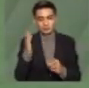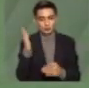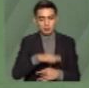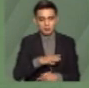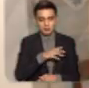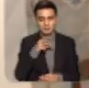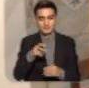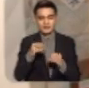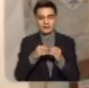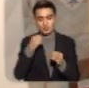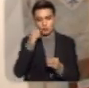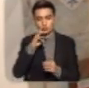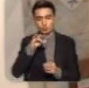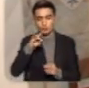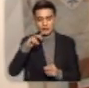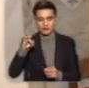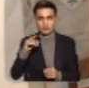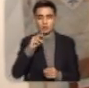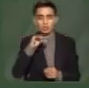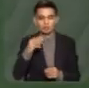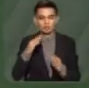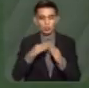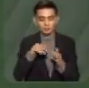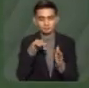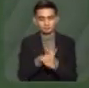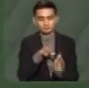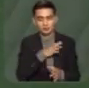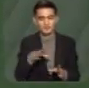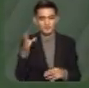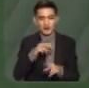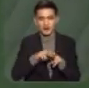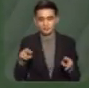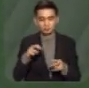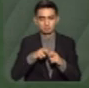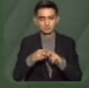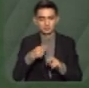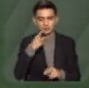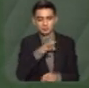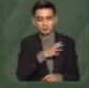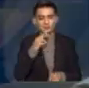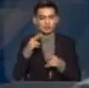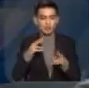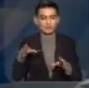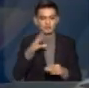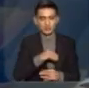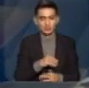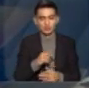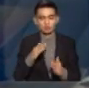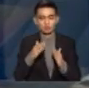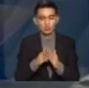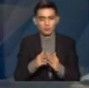2011 жылы нұрлы көш бағдарламасымен салынған үйлерге қоныстанған елдің бәрі осы күйді кешіп отырғандарын айтып шағымданады. Үй